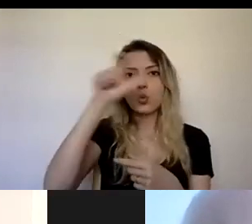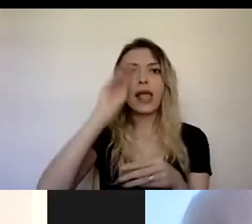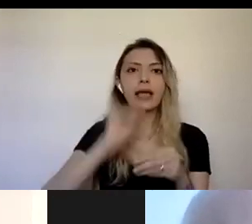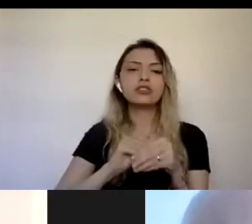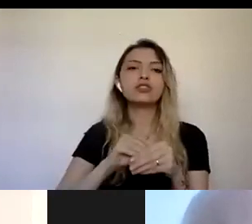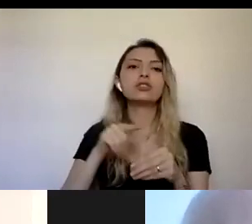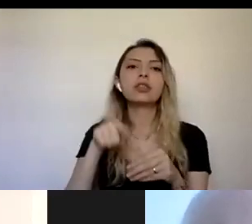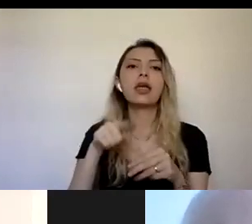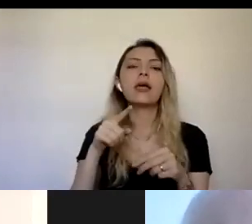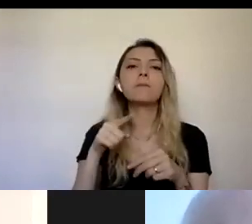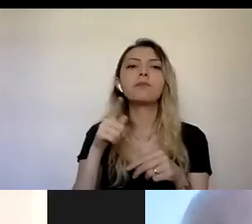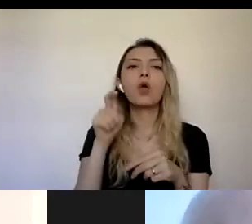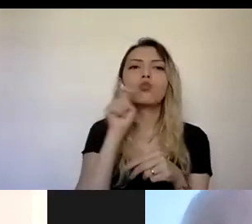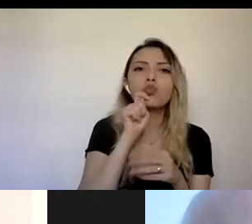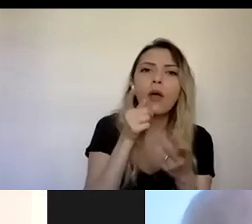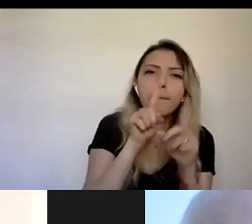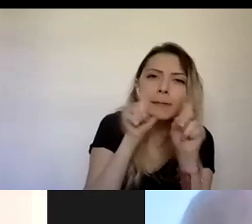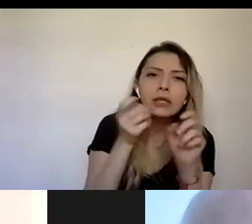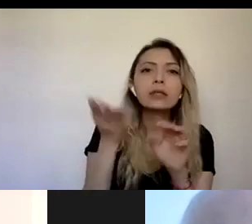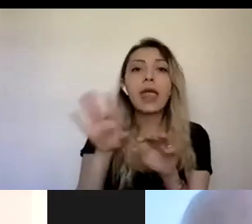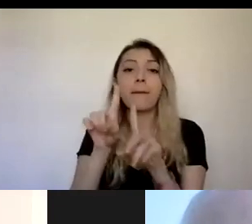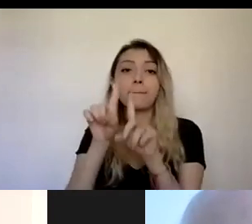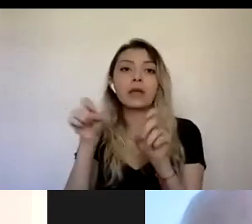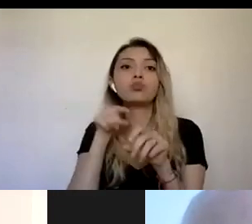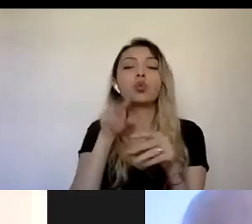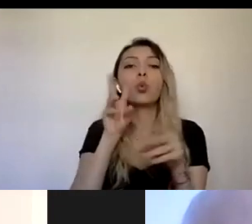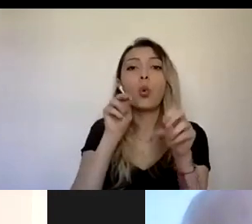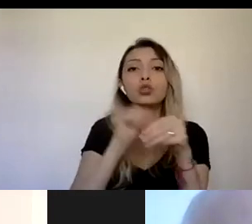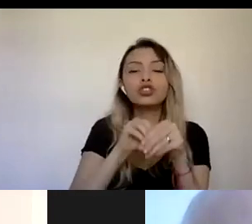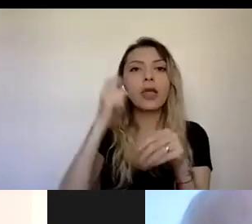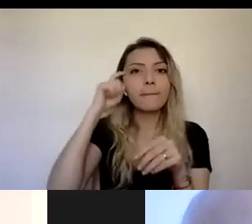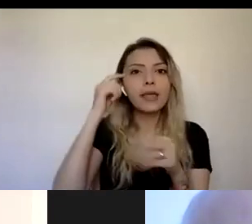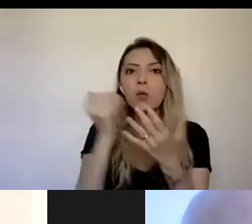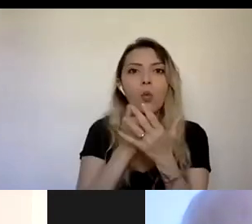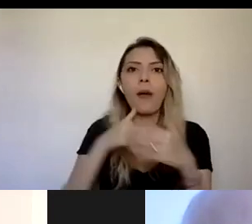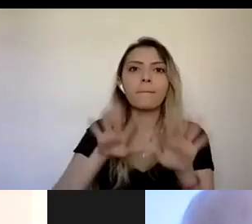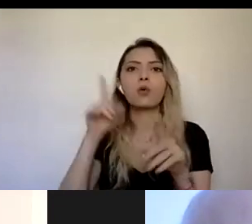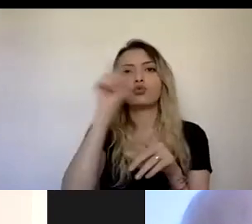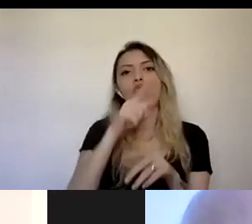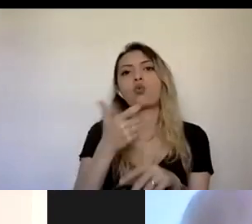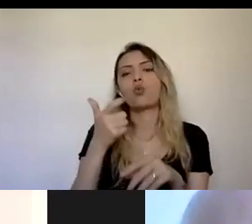vesaire pek çok konuda bilgi toplanmıyor. Ülkenin yasaları gereği.